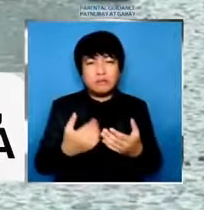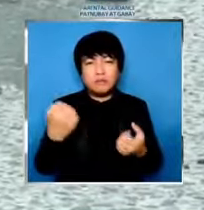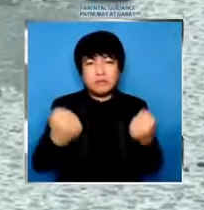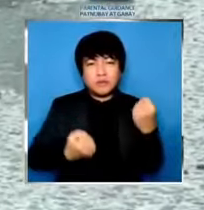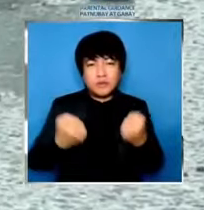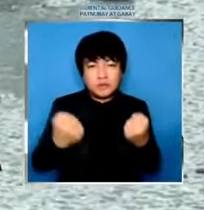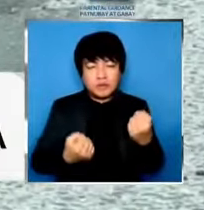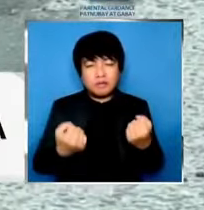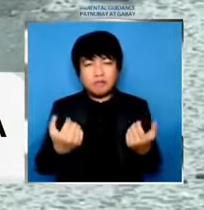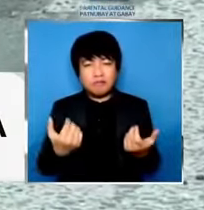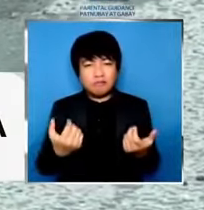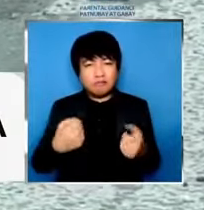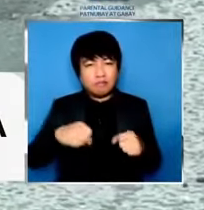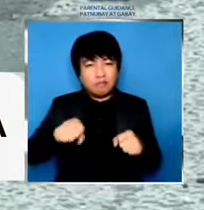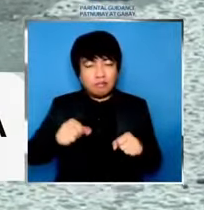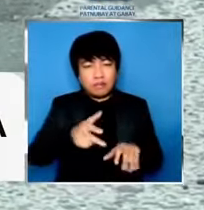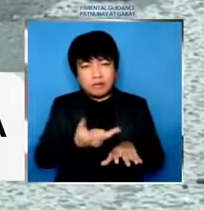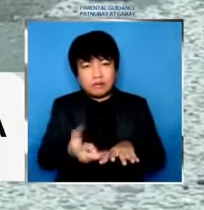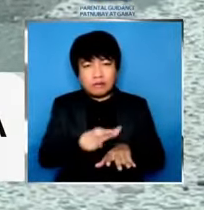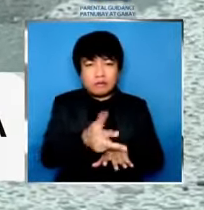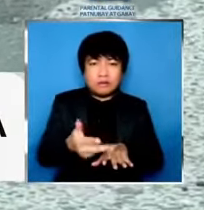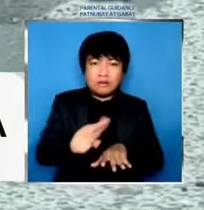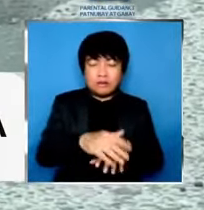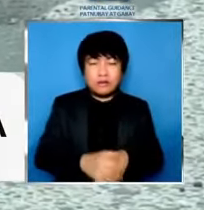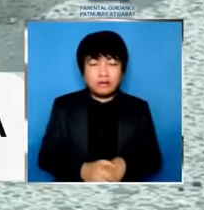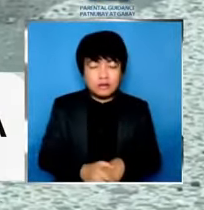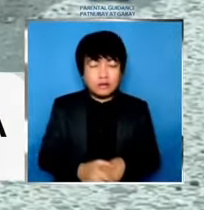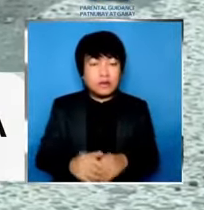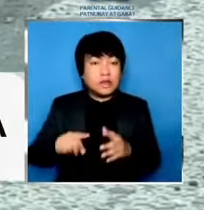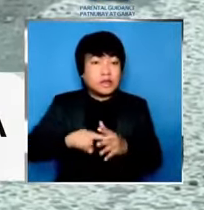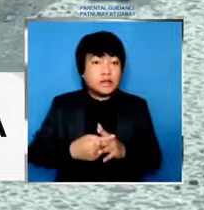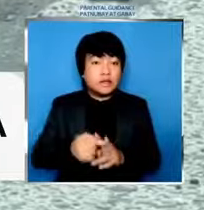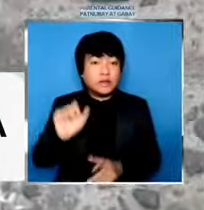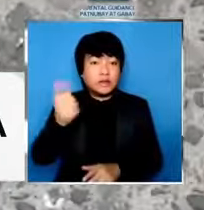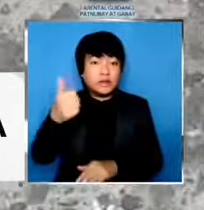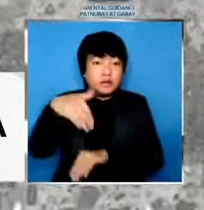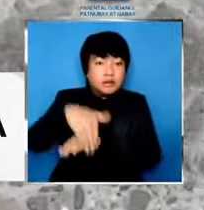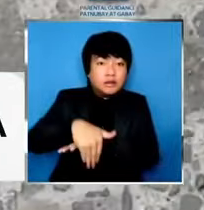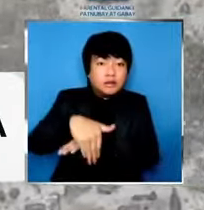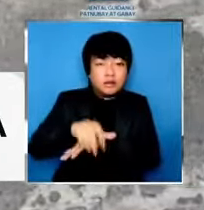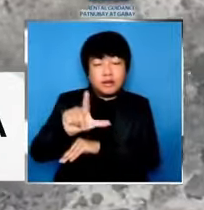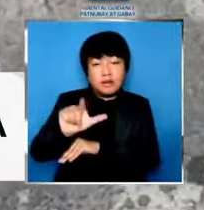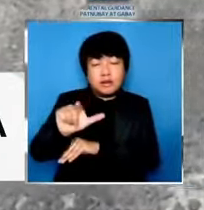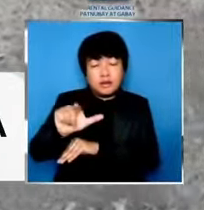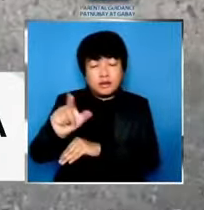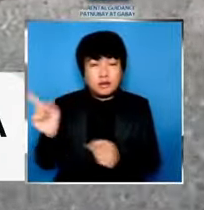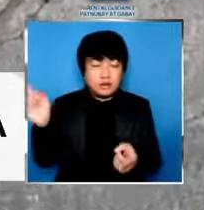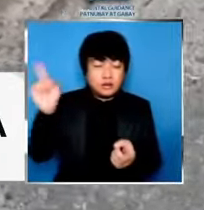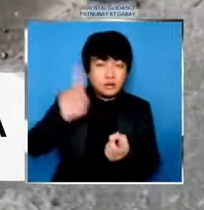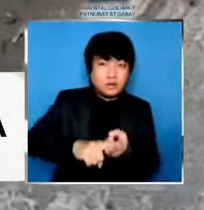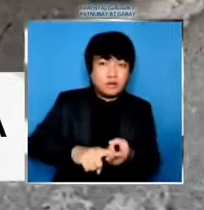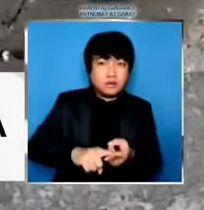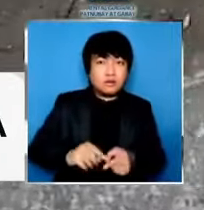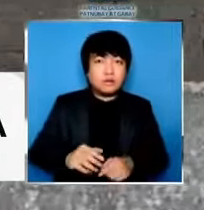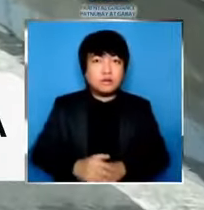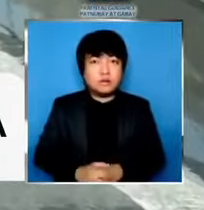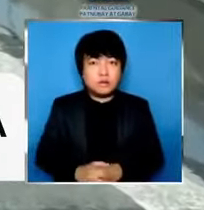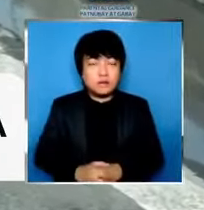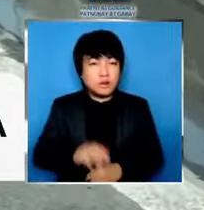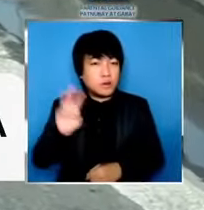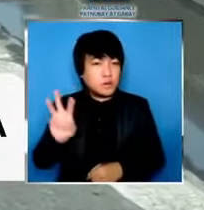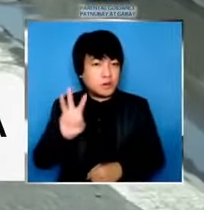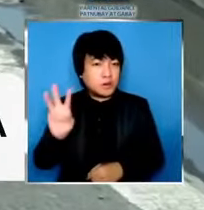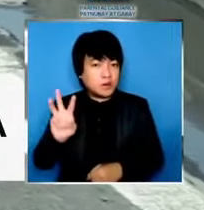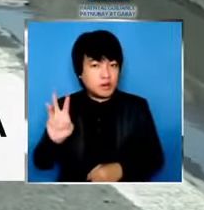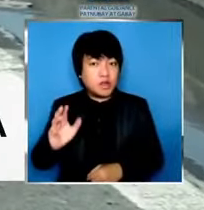Kaya simula 10 PM mamayang gabi hanggang 5 AM ng August 9, Miyerkules, mag-one-time big-time repair ang Metropolitan